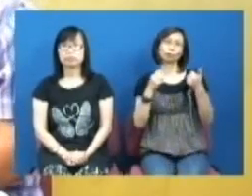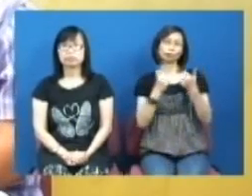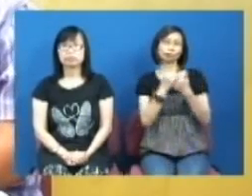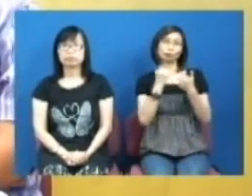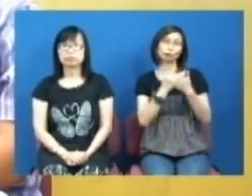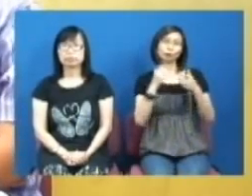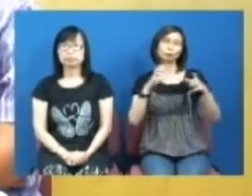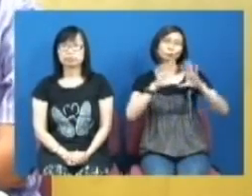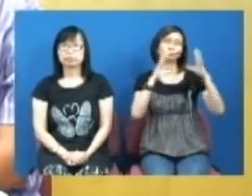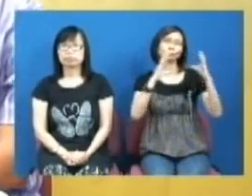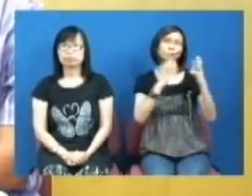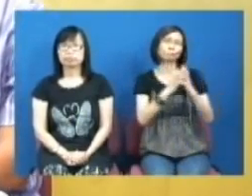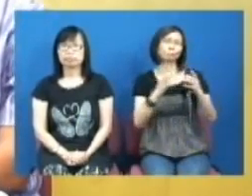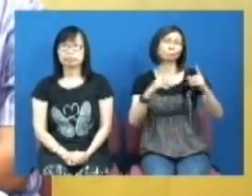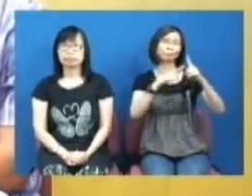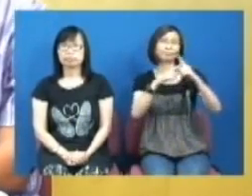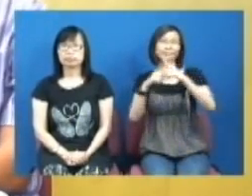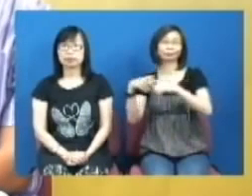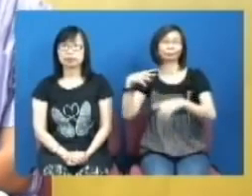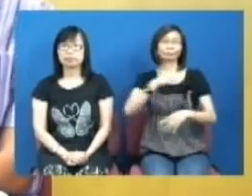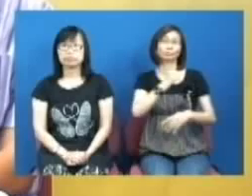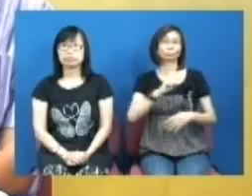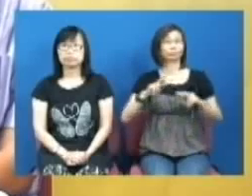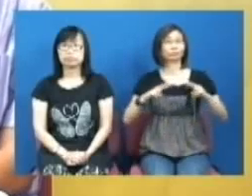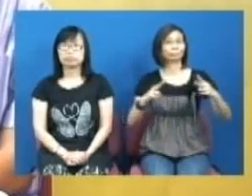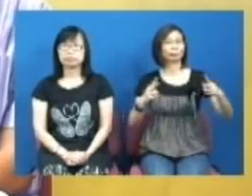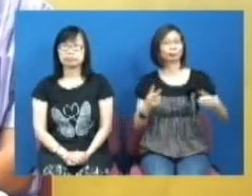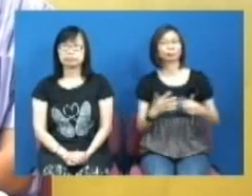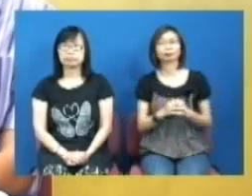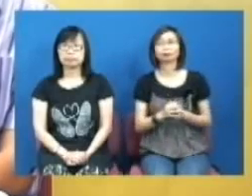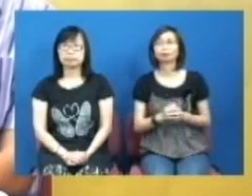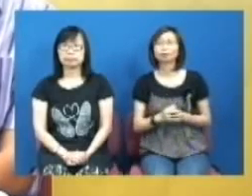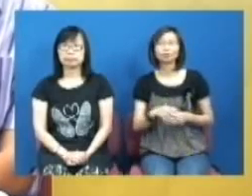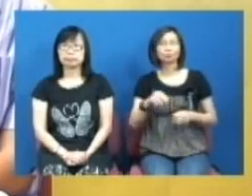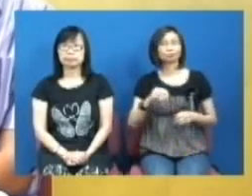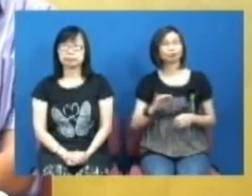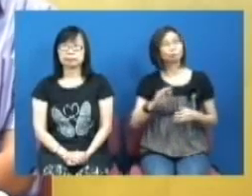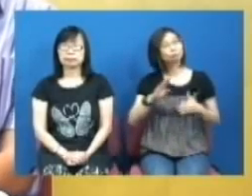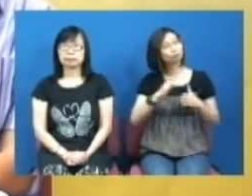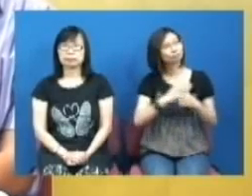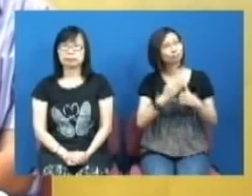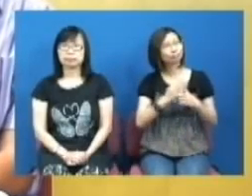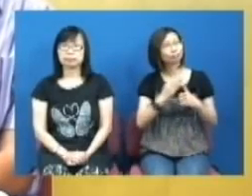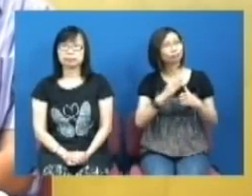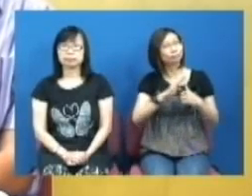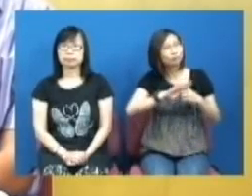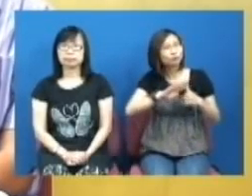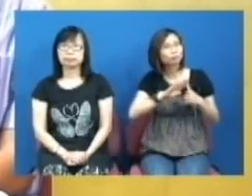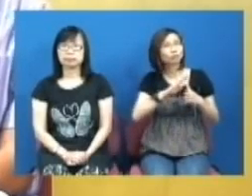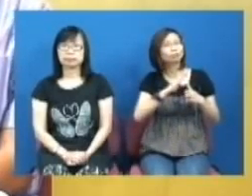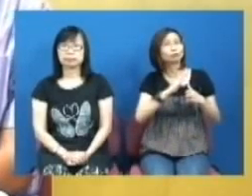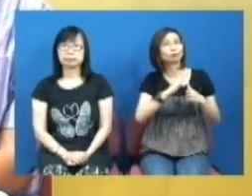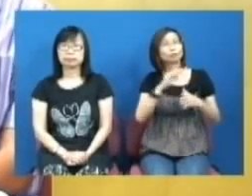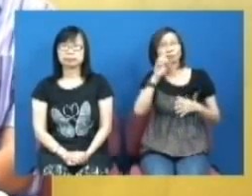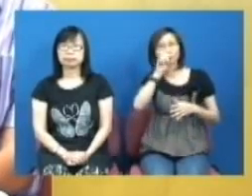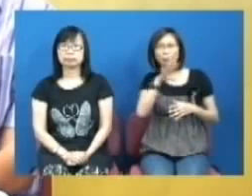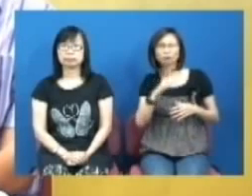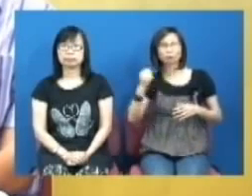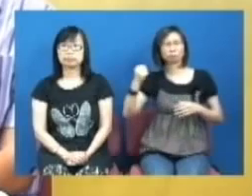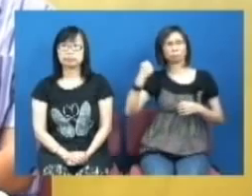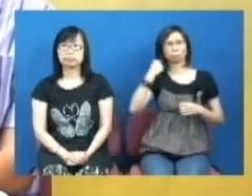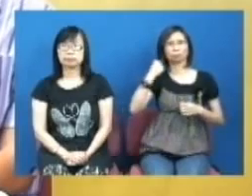香港嗰個即係民主發展冇一個論述啦。咁我唔知係咪因為鬧得太勁咧，咁所以突然間依輪啊，即係何俊仁